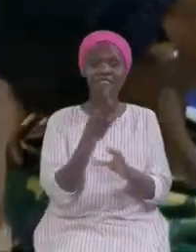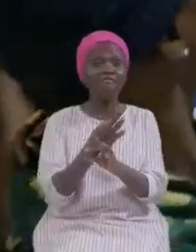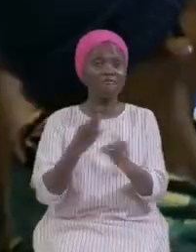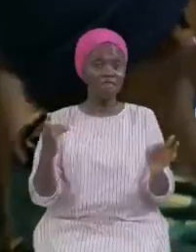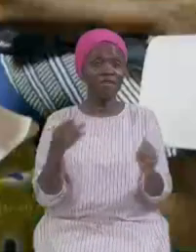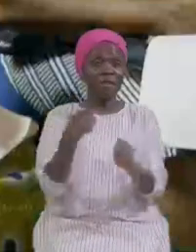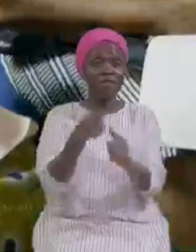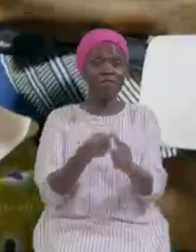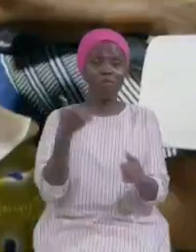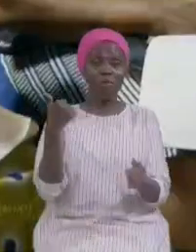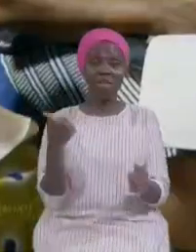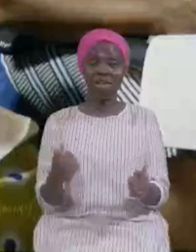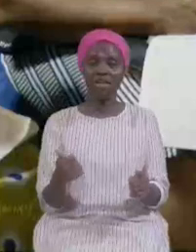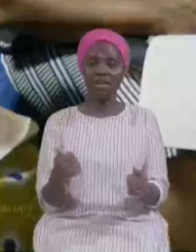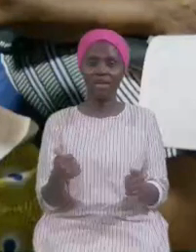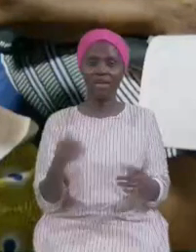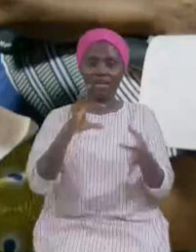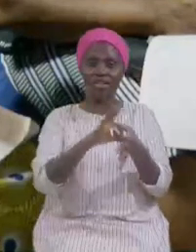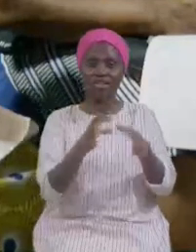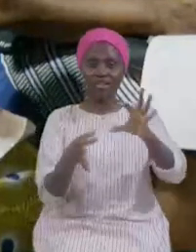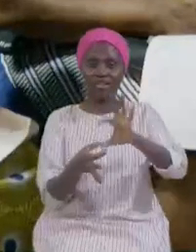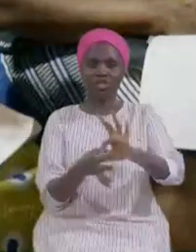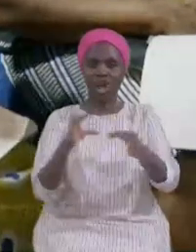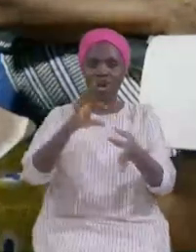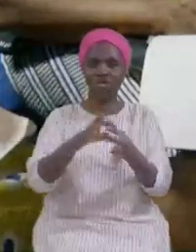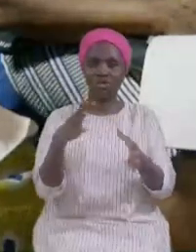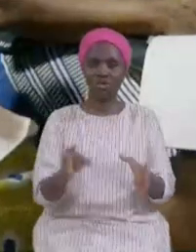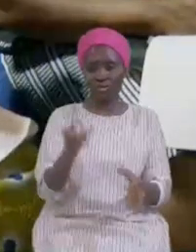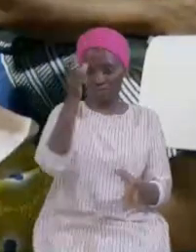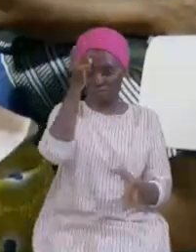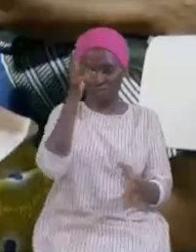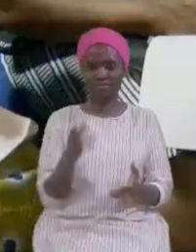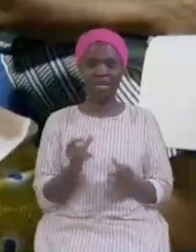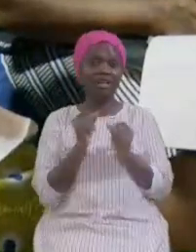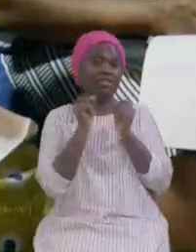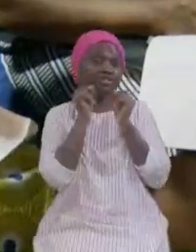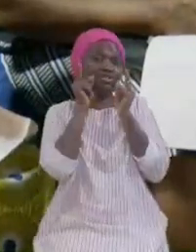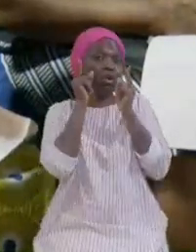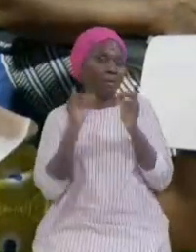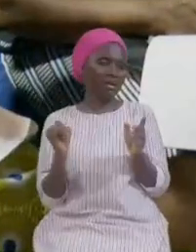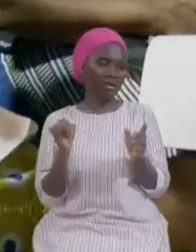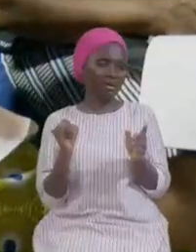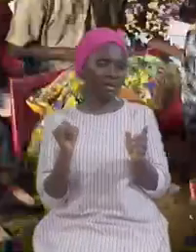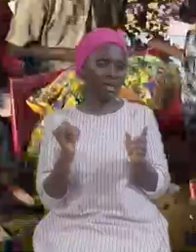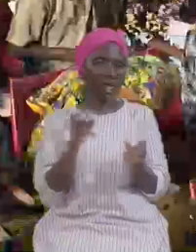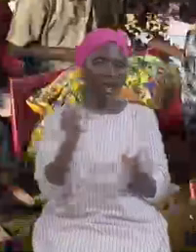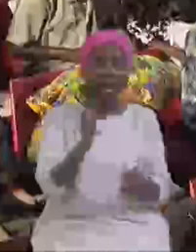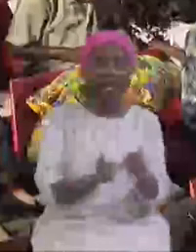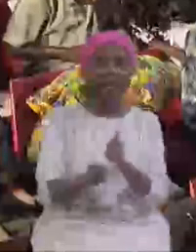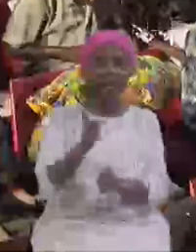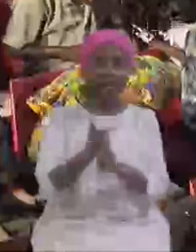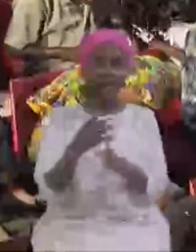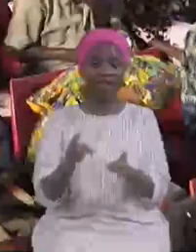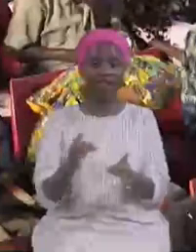du diable. La libération surprenante, la libération étonnante, un type de